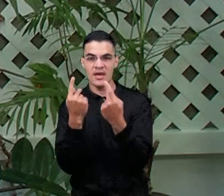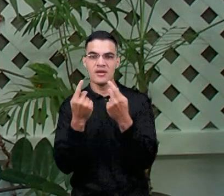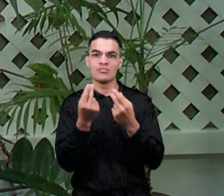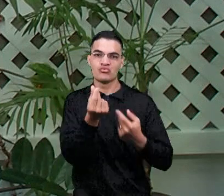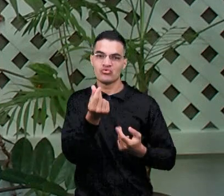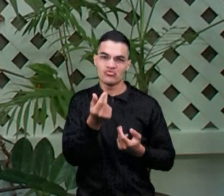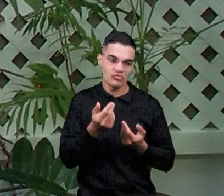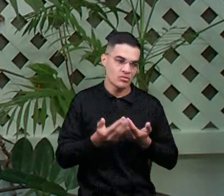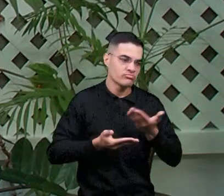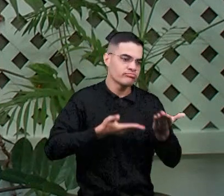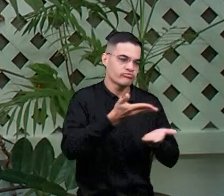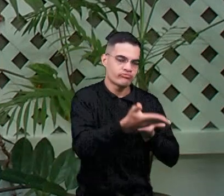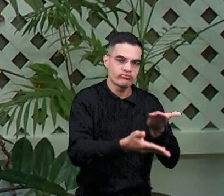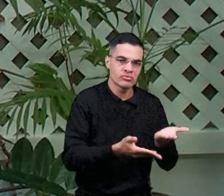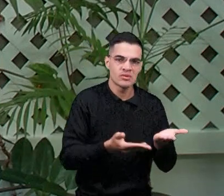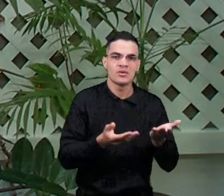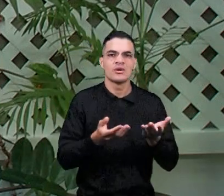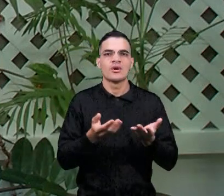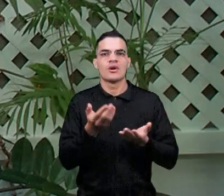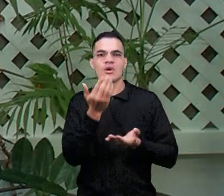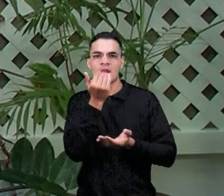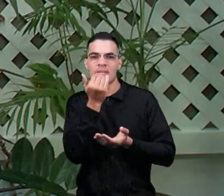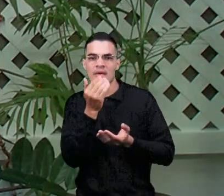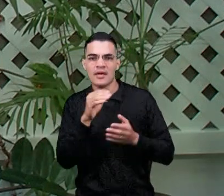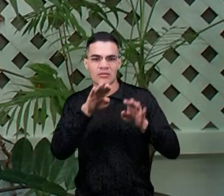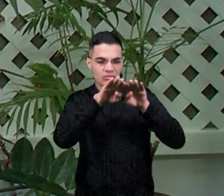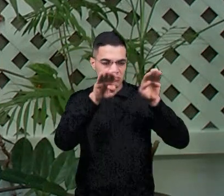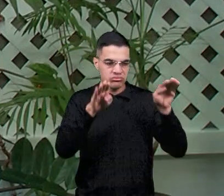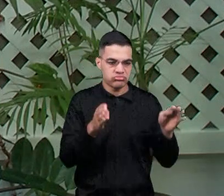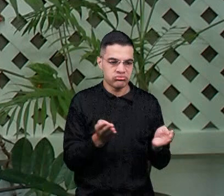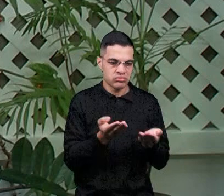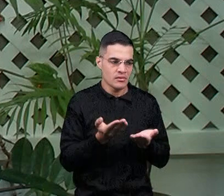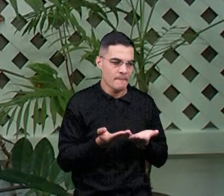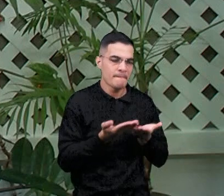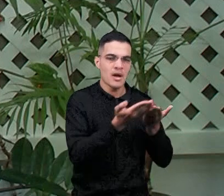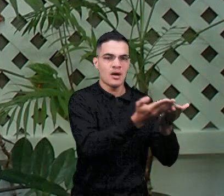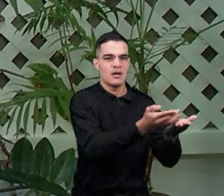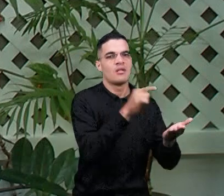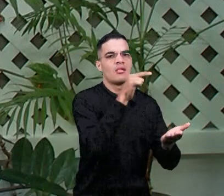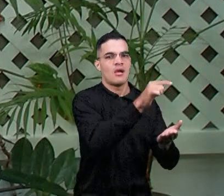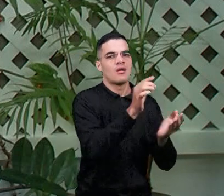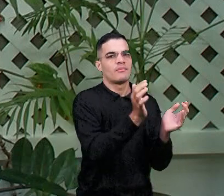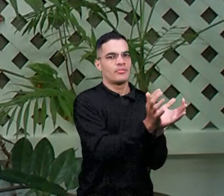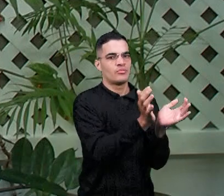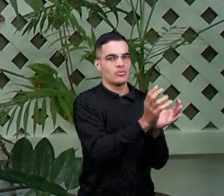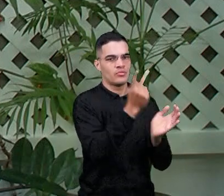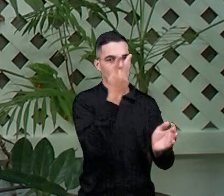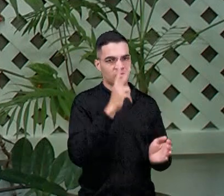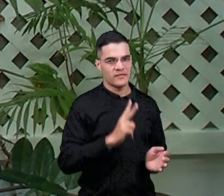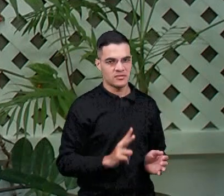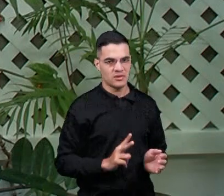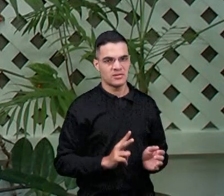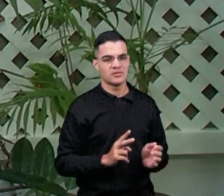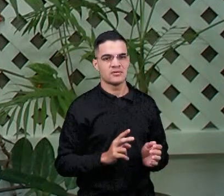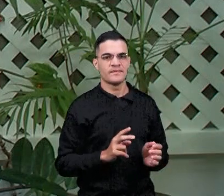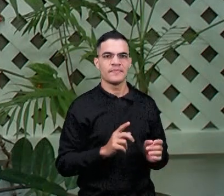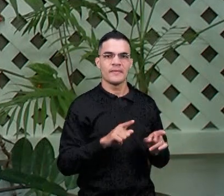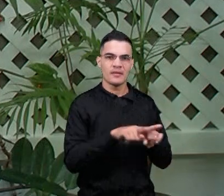soin de leurs enfants. Et ça, c'est un grand bénéfice pour l'œuvre, y compris en recevant